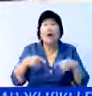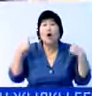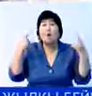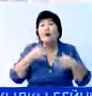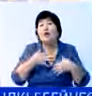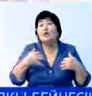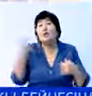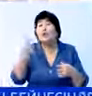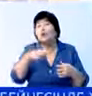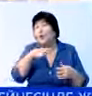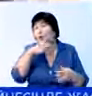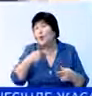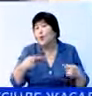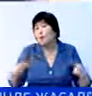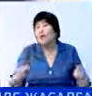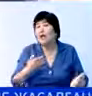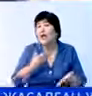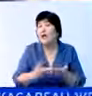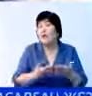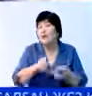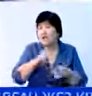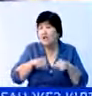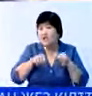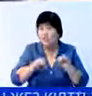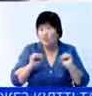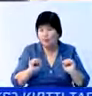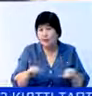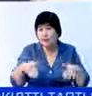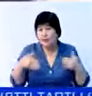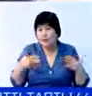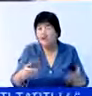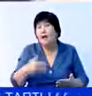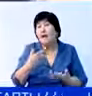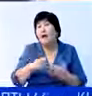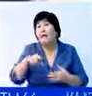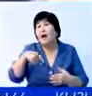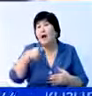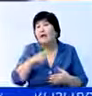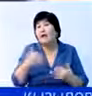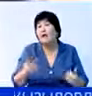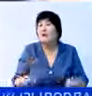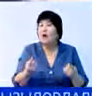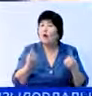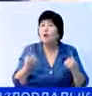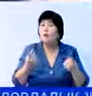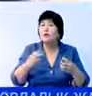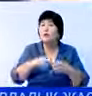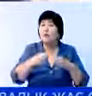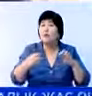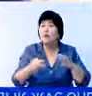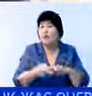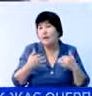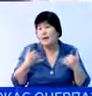саласындағы көптеген жаңағы мәселелерді тез шешуге мүмкіндік береді. Яғни айтқан кезде енді қазір қордан алып тұрған проблемаларды